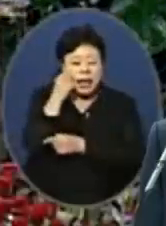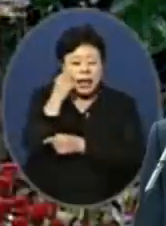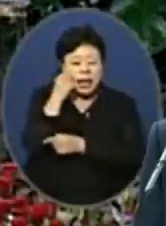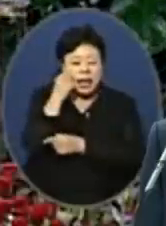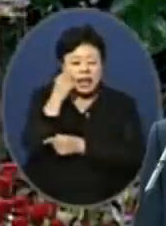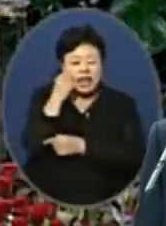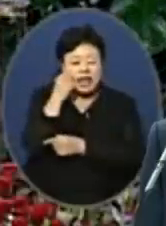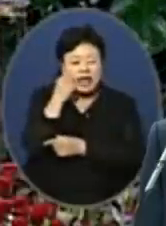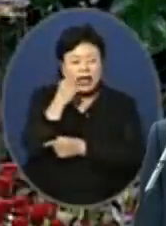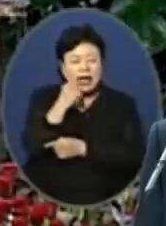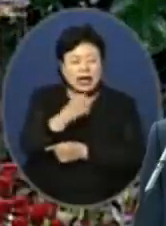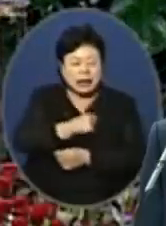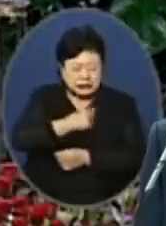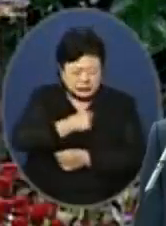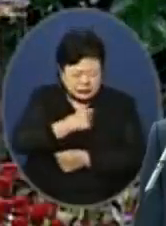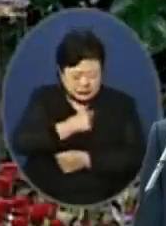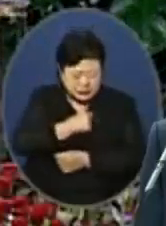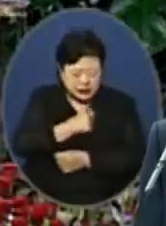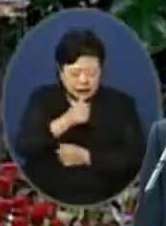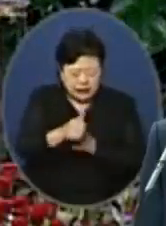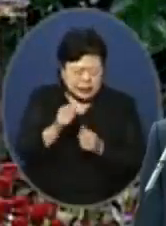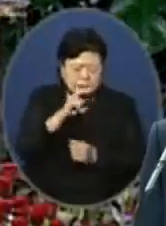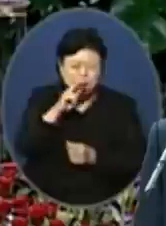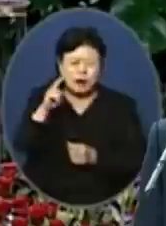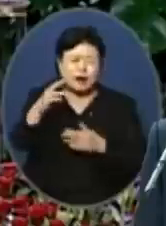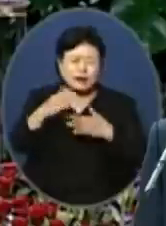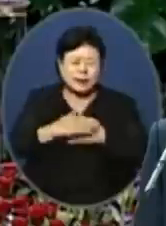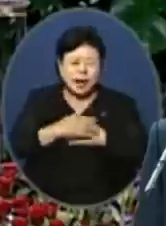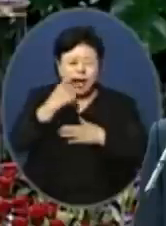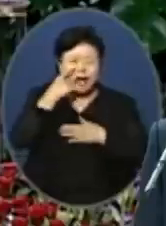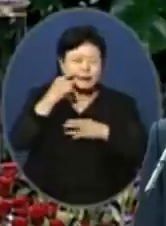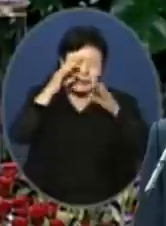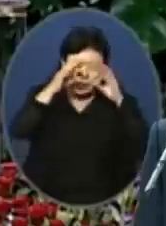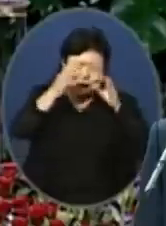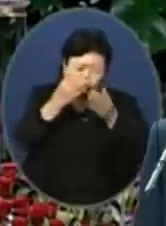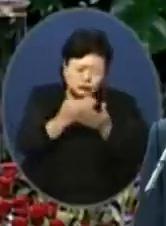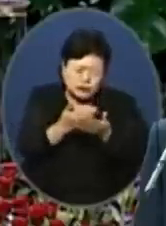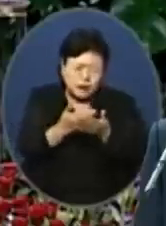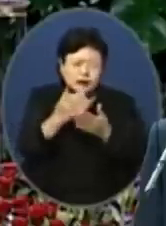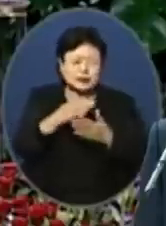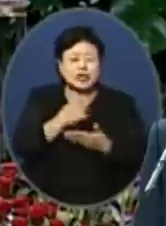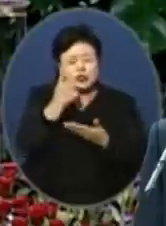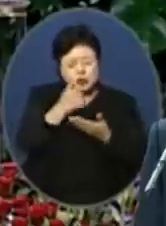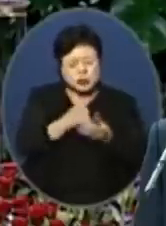못하고 가슴을 치며 하나님이여 나를 불쌍히 여기소서